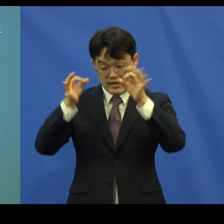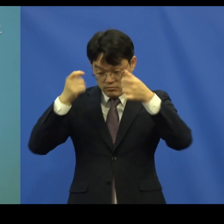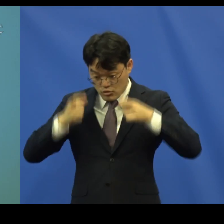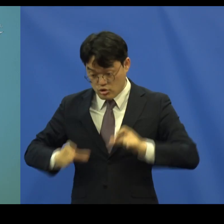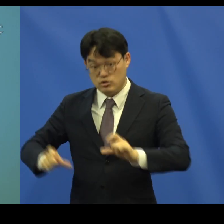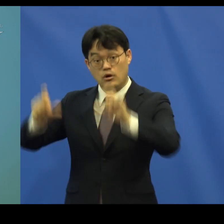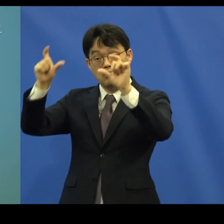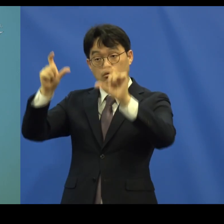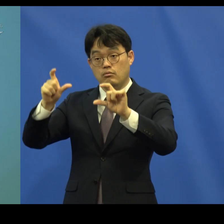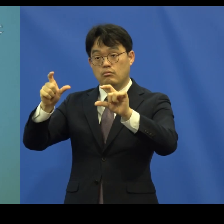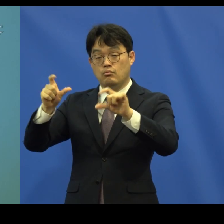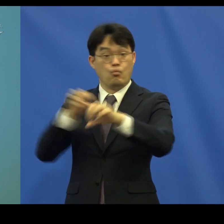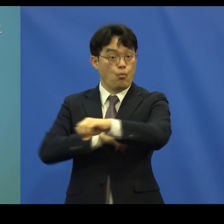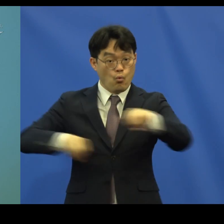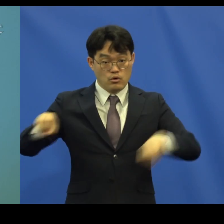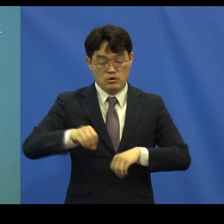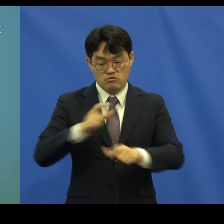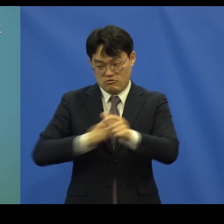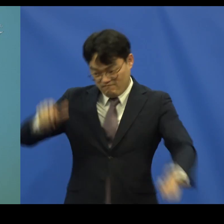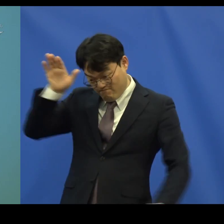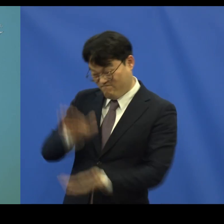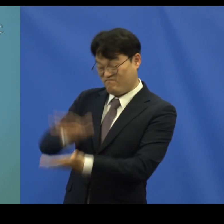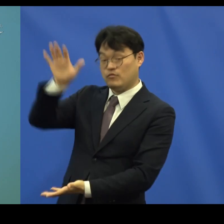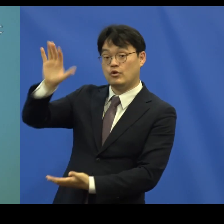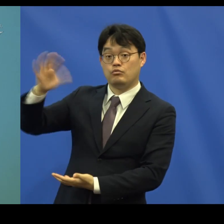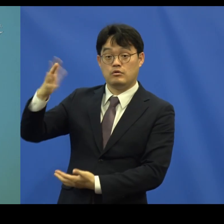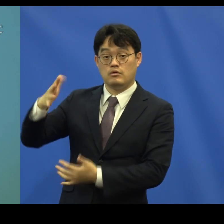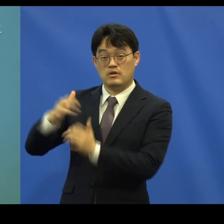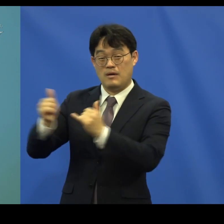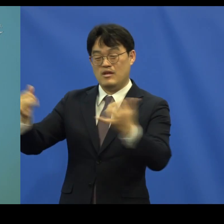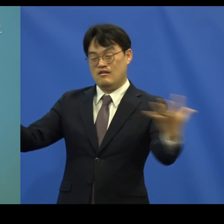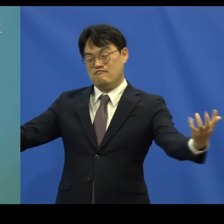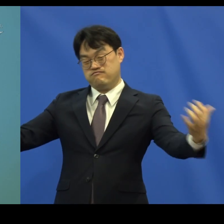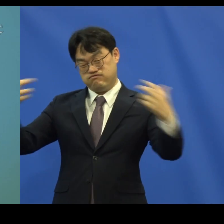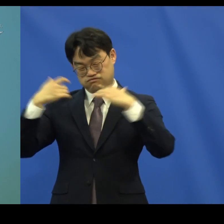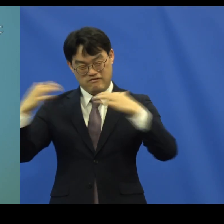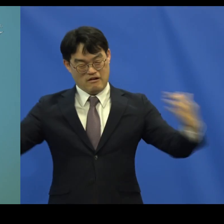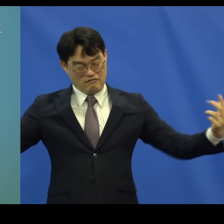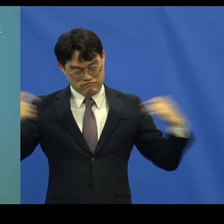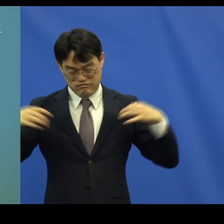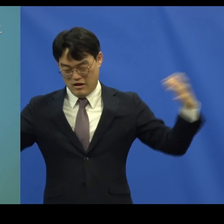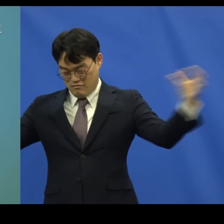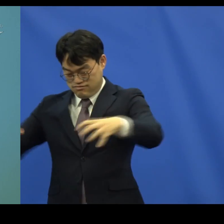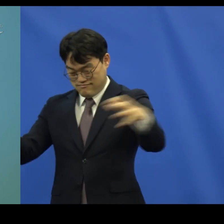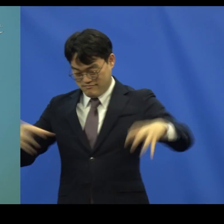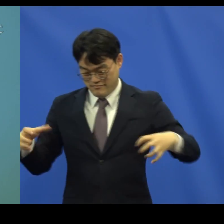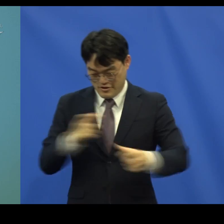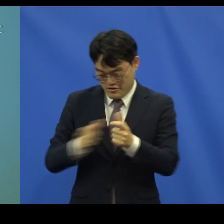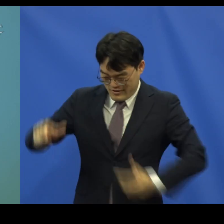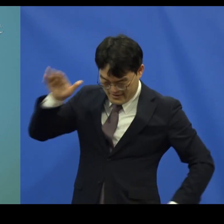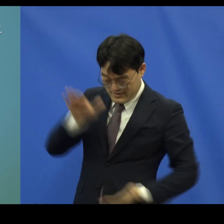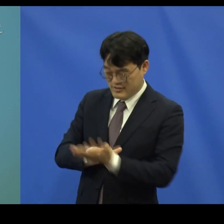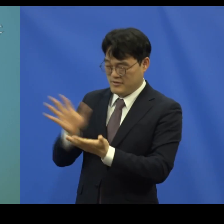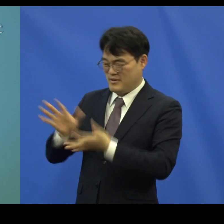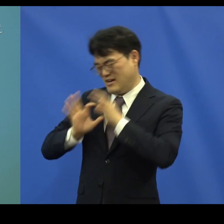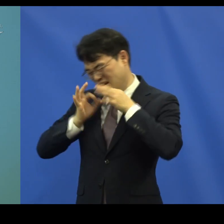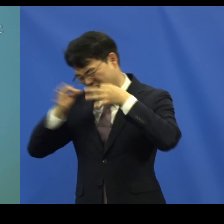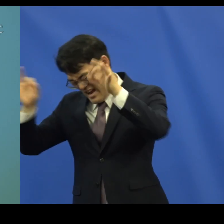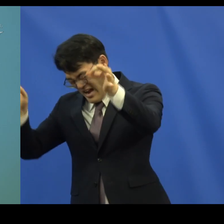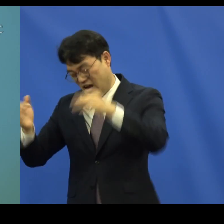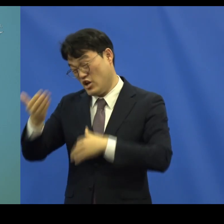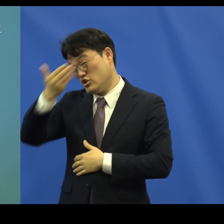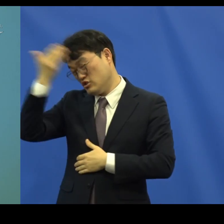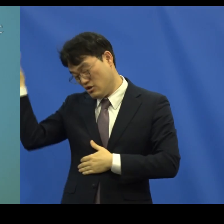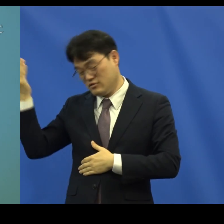이 코로나 팬데믹이 안 됩니다, 모임이. 그런데 금요 철야가 우리는 더 많이 모이고 더 뜨겁고, 우리 청소년,